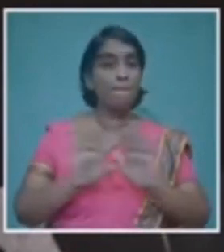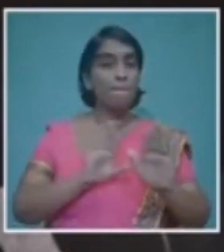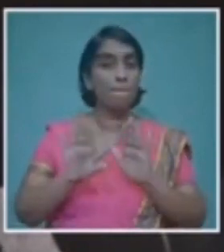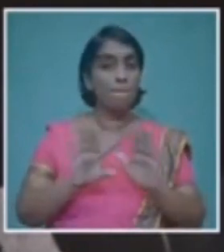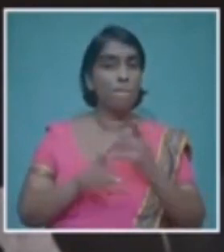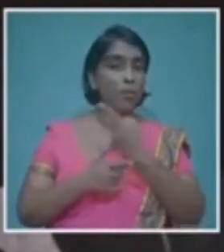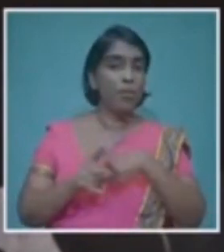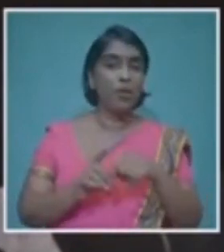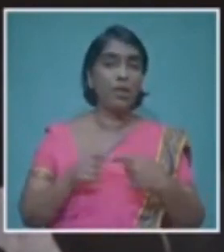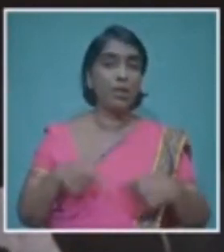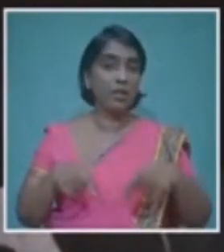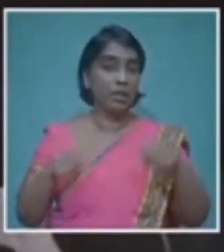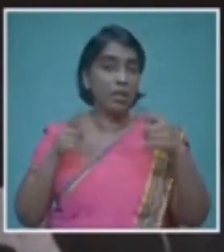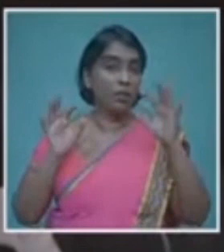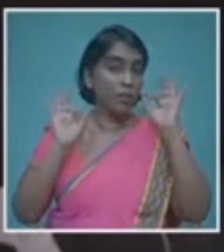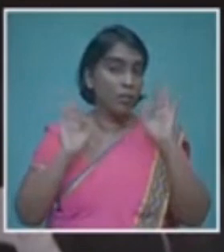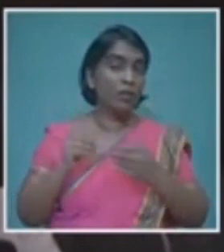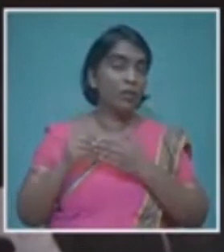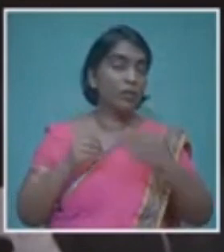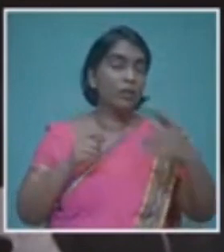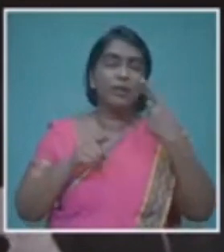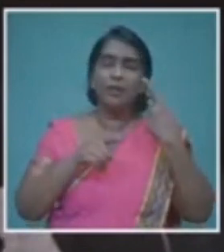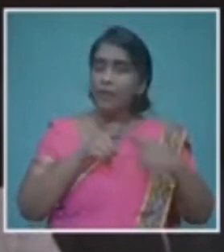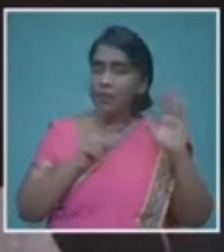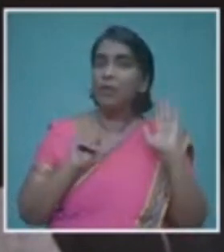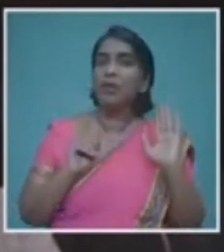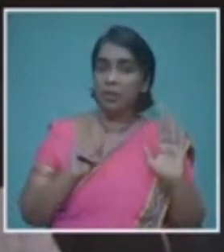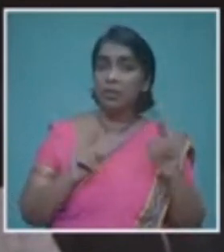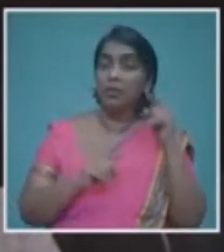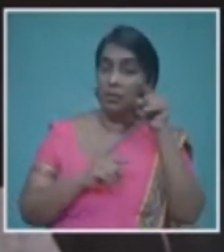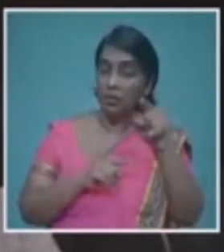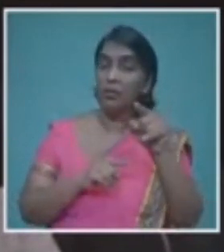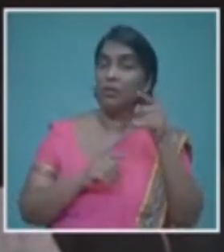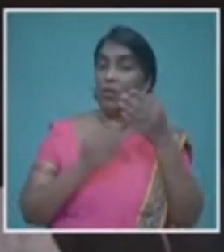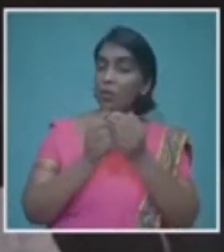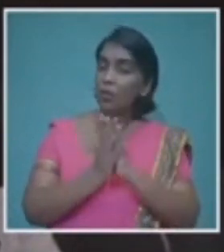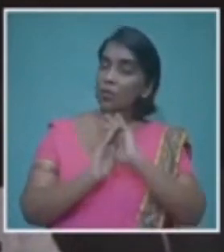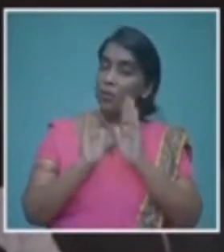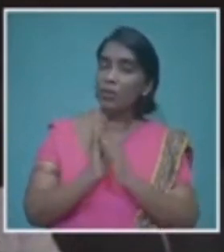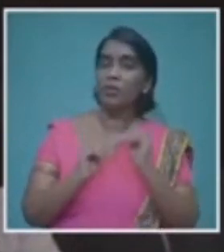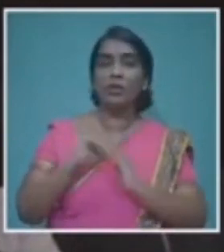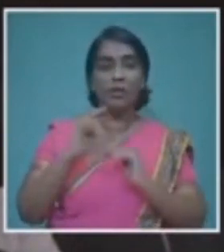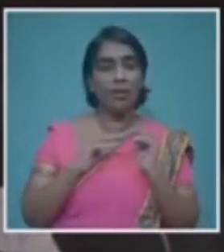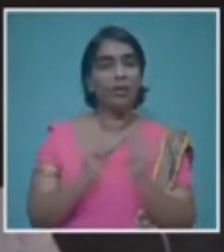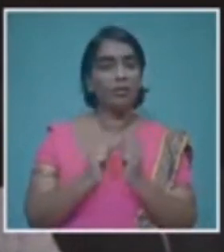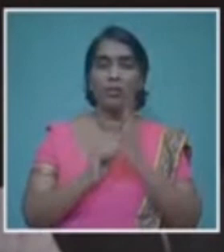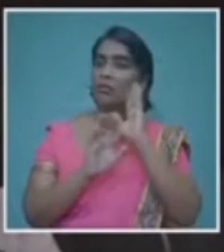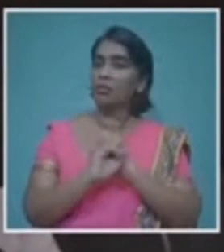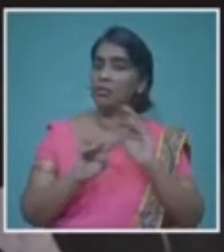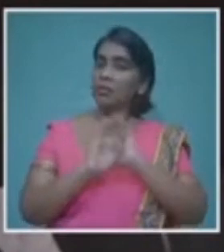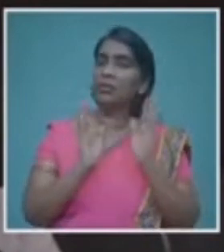पांतिय तर्जनयट पात नोवन ताक्कल पमनाय कियन एक ओउन ओहुगे हेम क्रियावेन सह हेम प्रकाशय